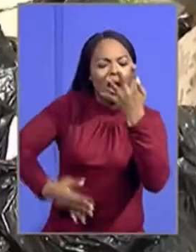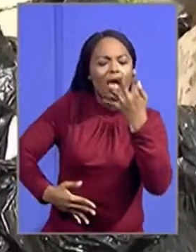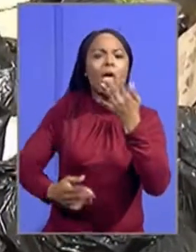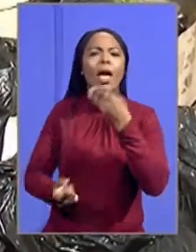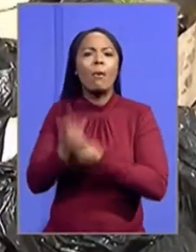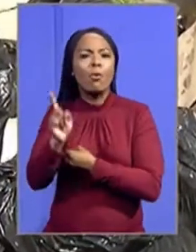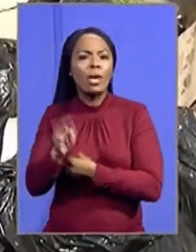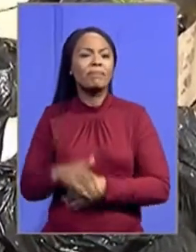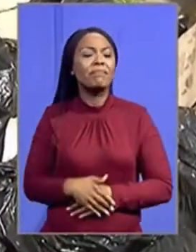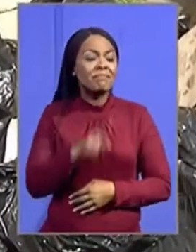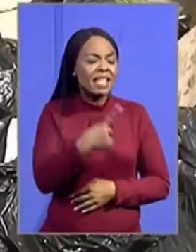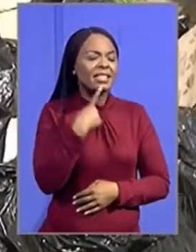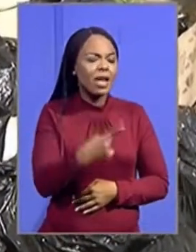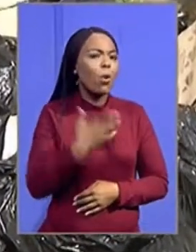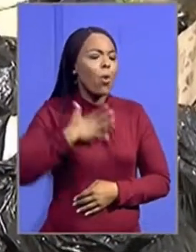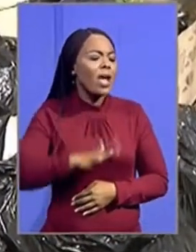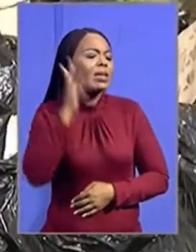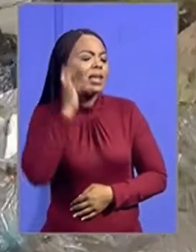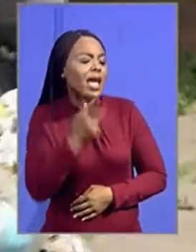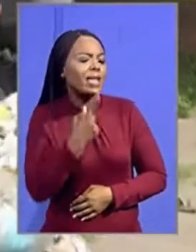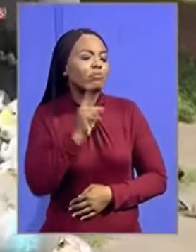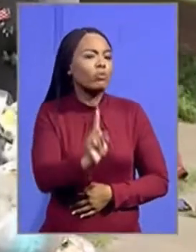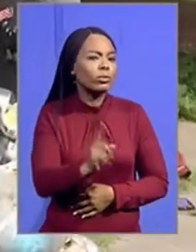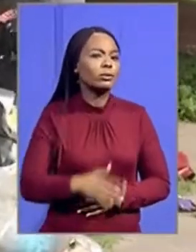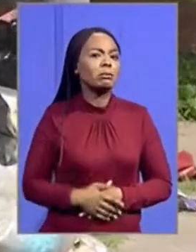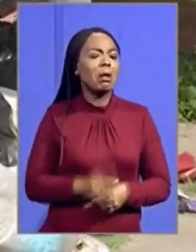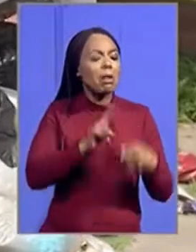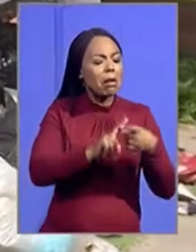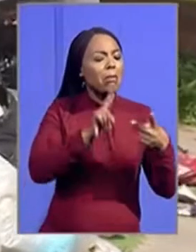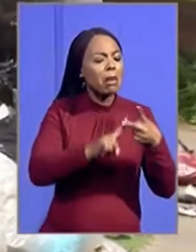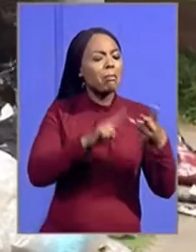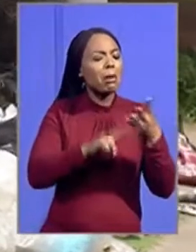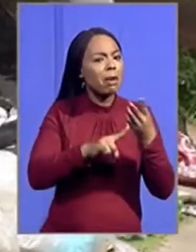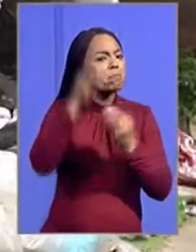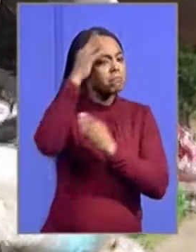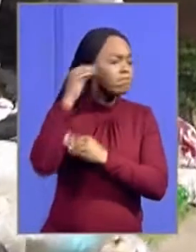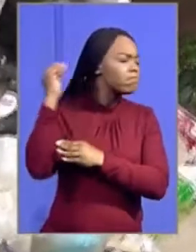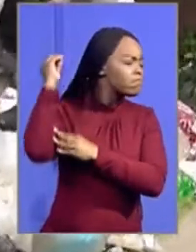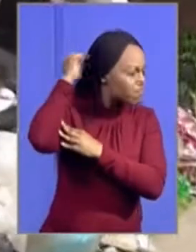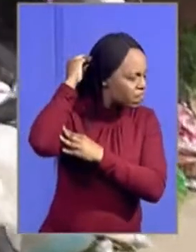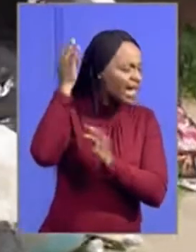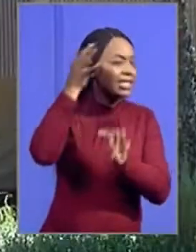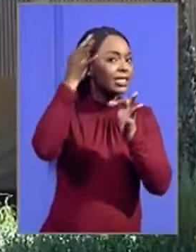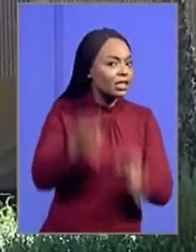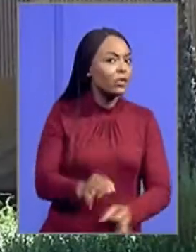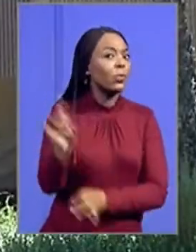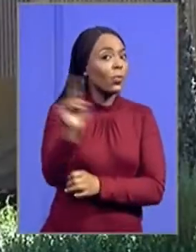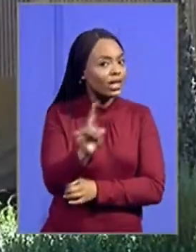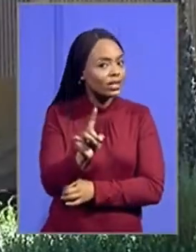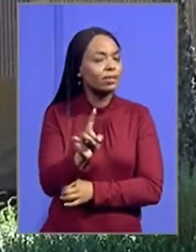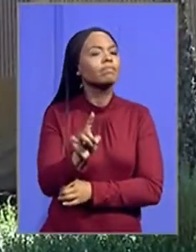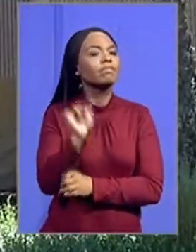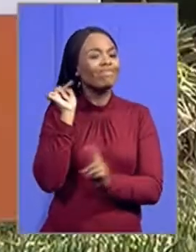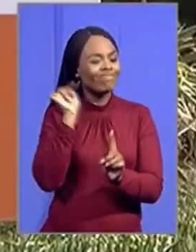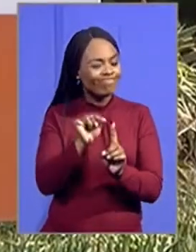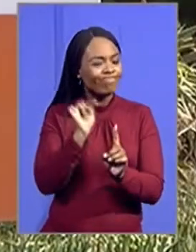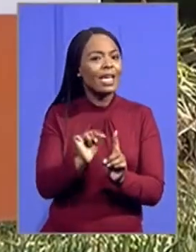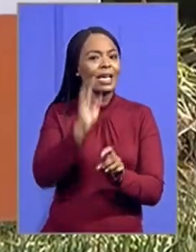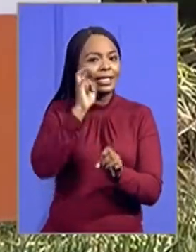go utlwa ka gotlhegotlhe gore re bua jwang mme a bona gore aa qete nngwe fela gona jalo ke gore go